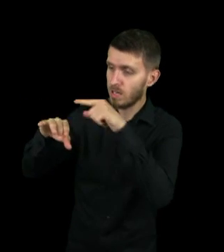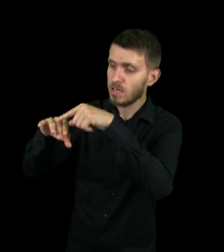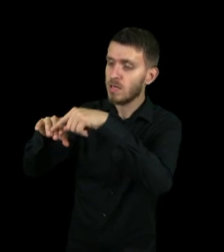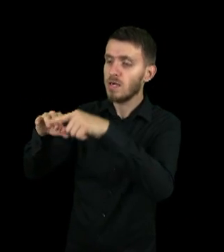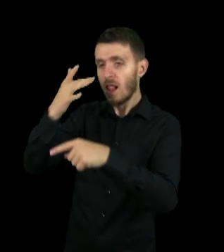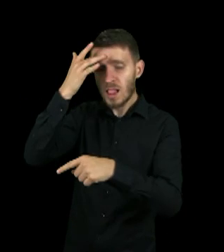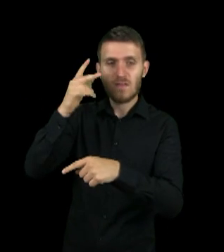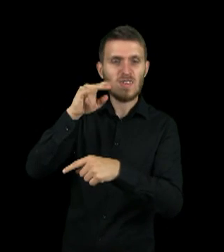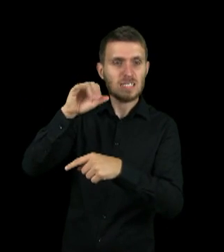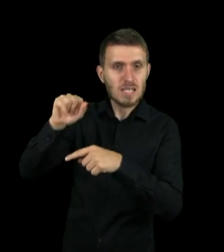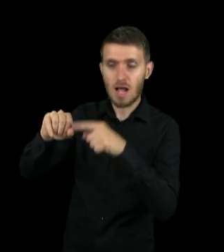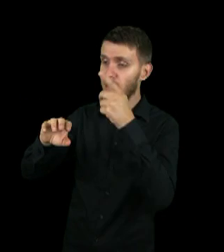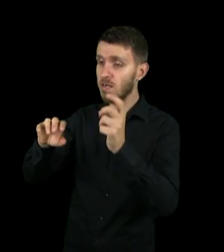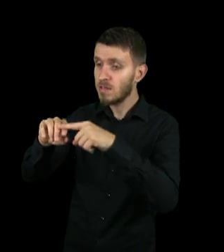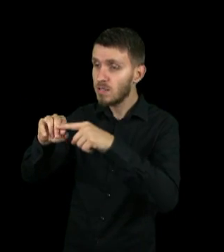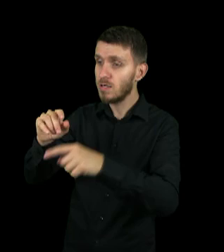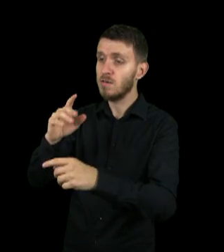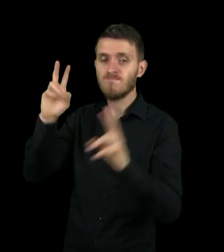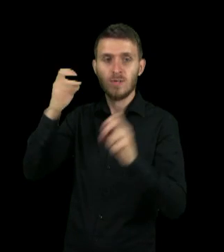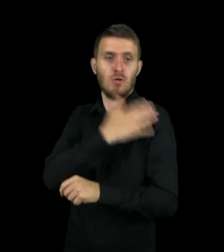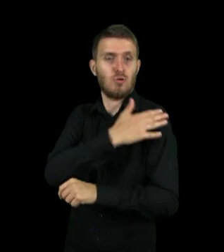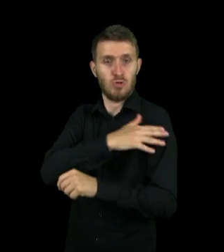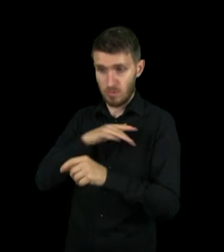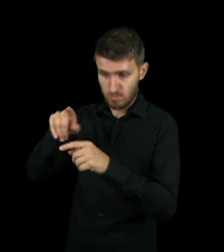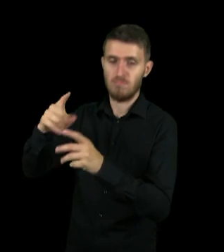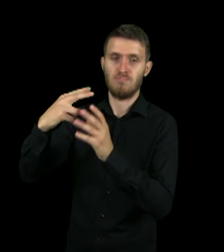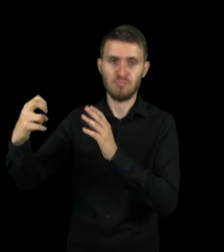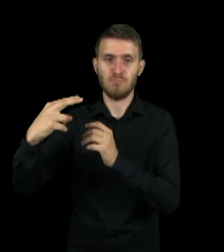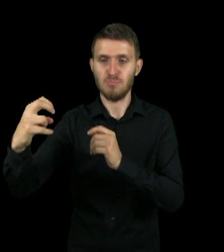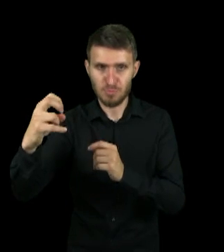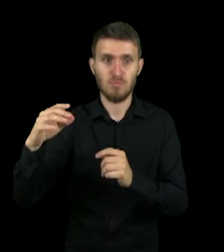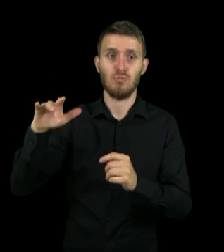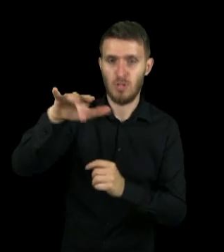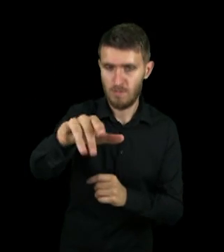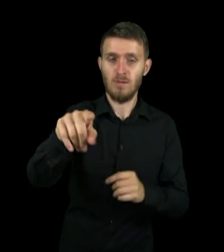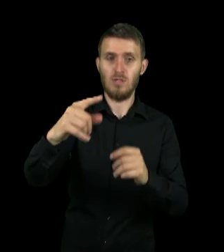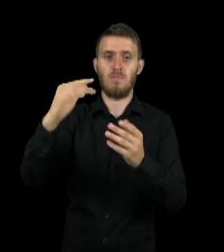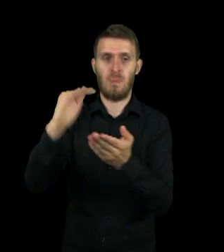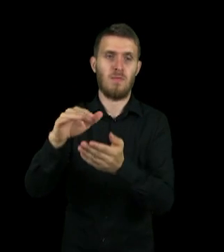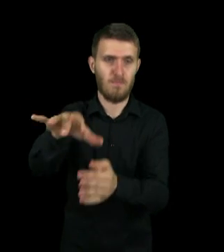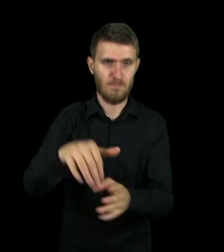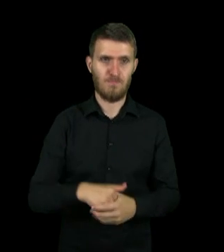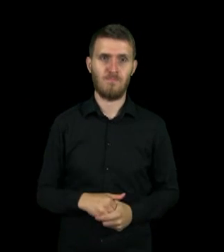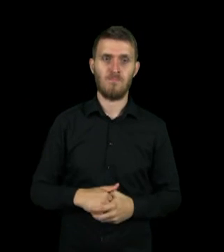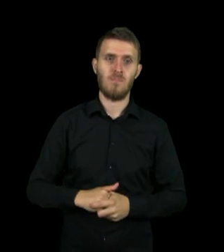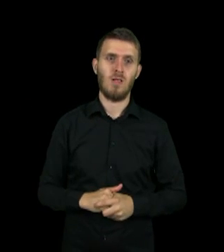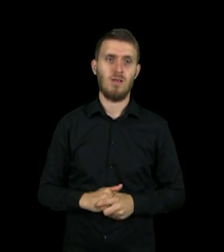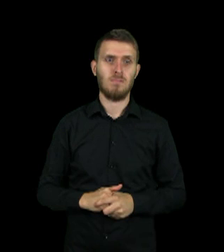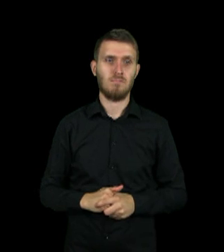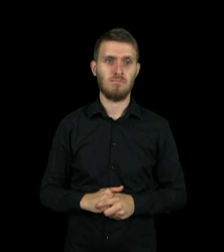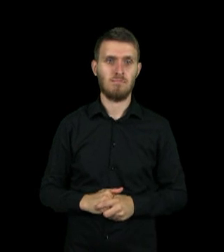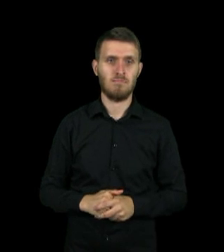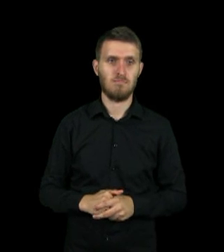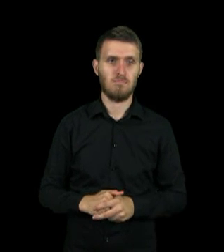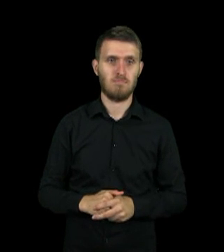proponuje kredyt proponuje kredyt proponuje kredyt operator sieci